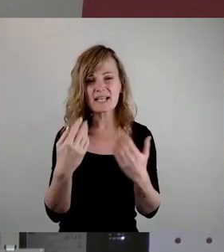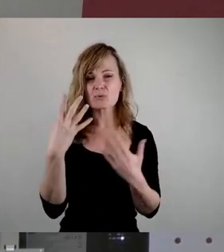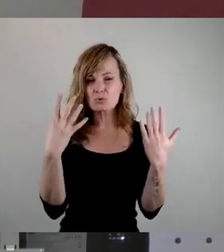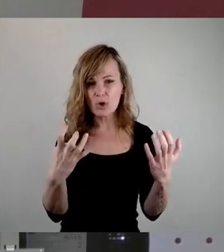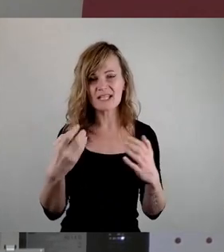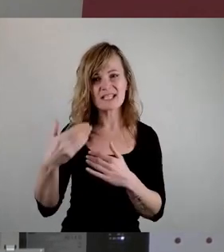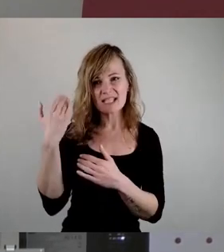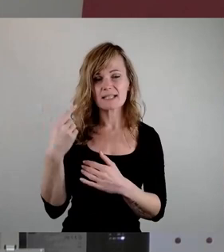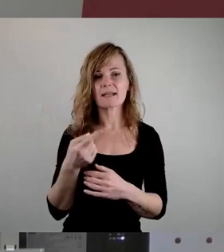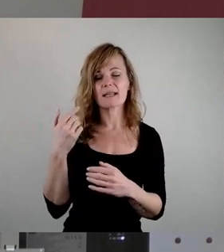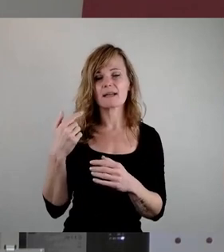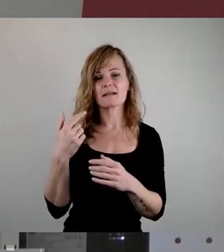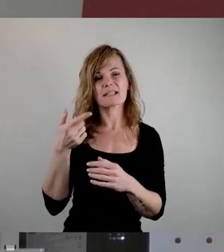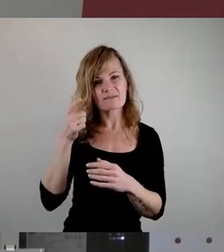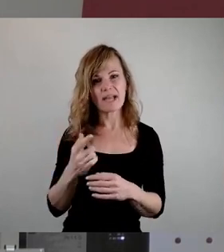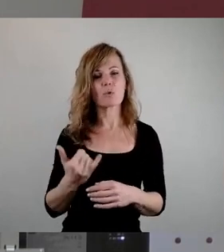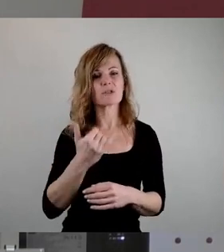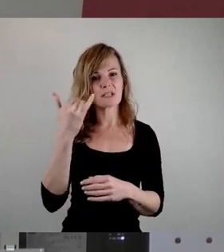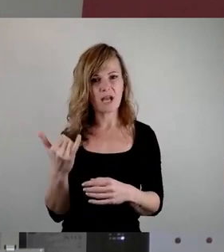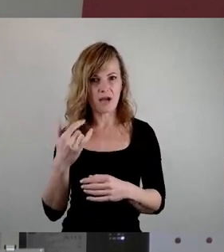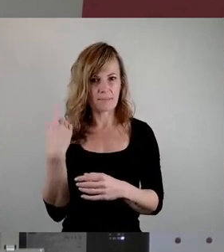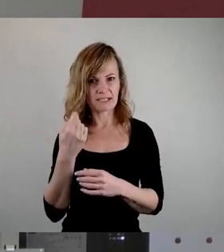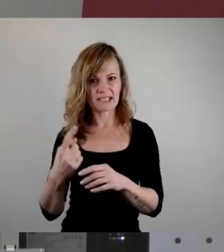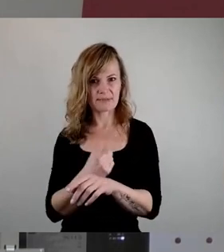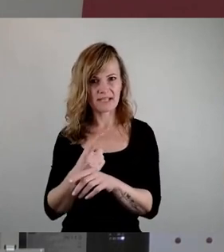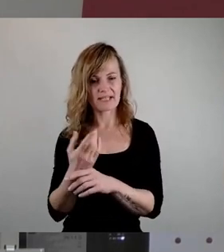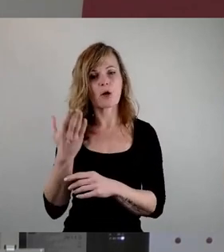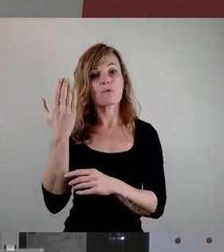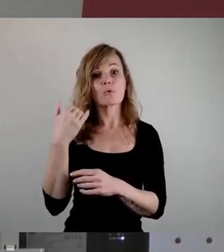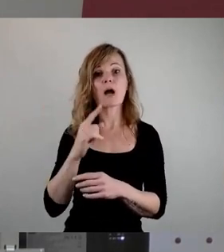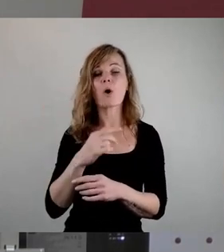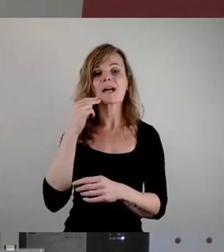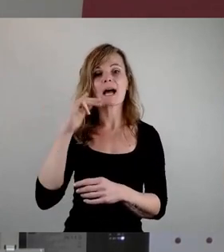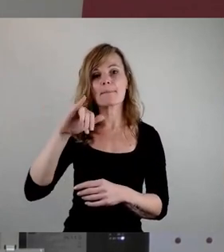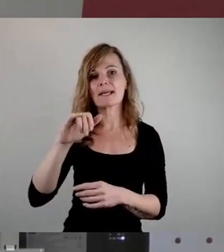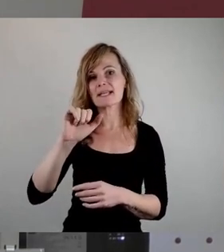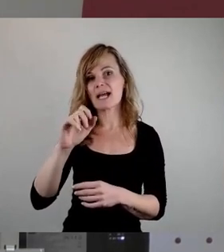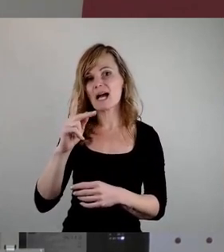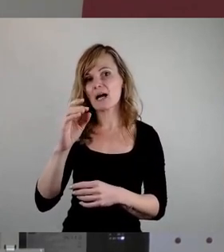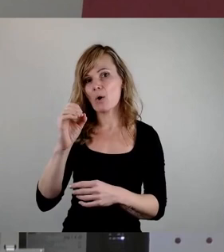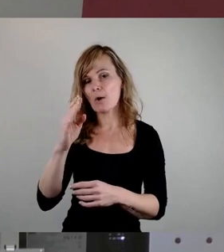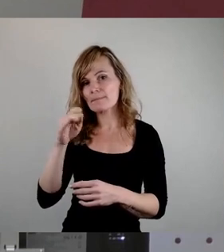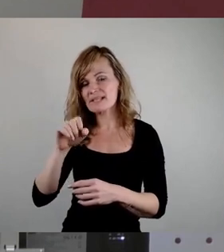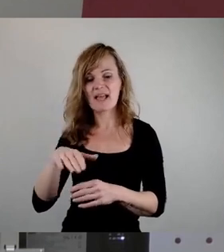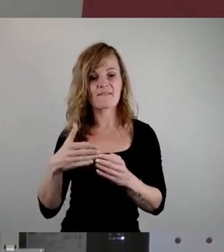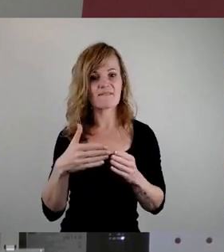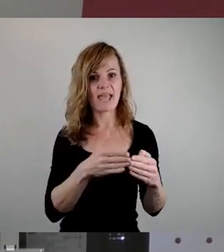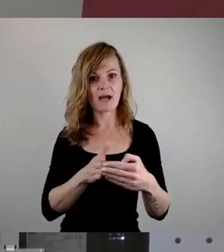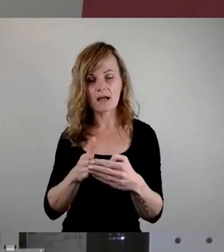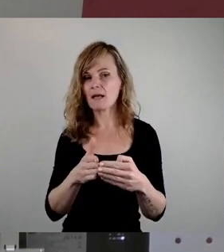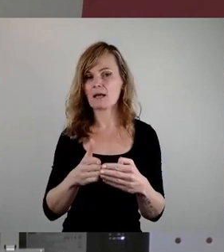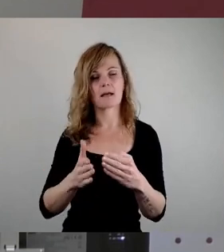Betriebszeit, die Fähre im Pieschner Winkel, früher auch Jakobsfähre genannt, eingestellt. Damals sicherlich